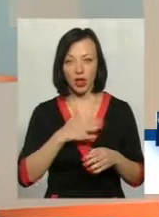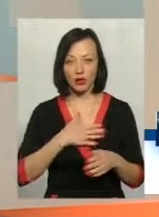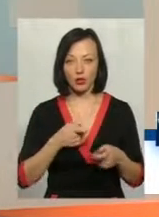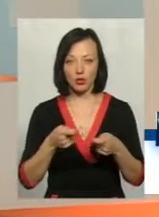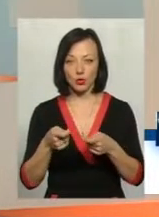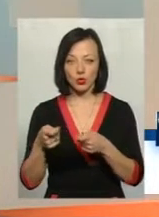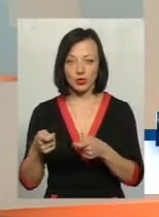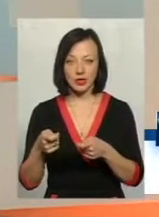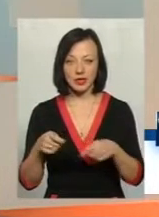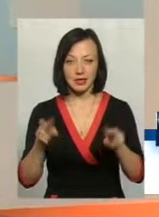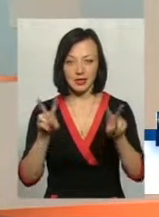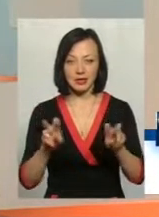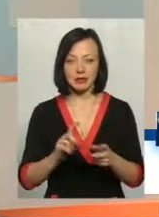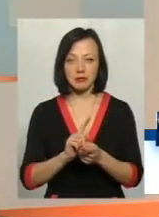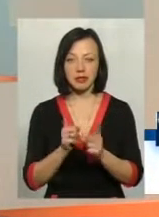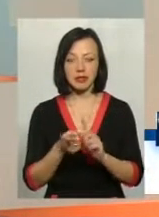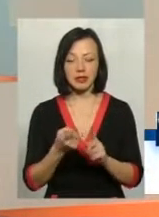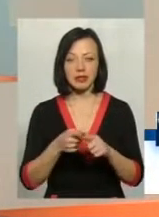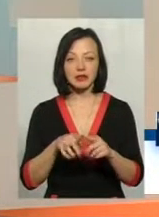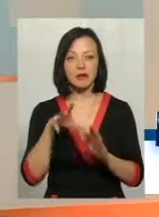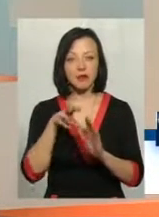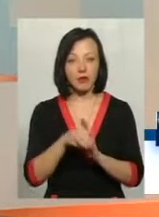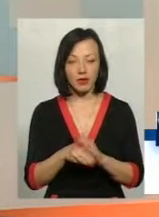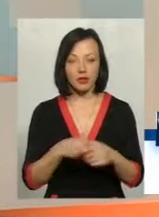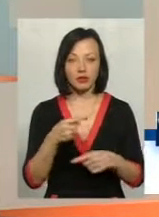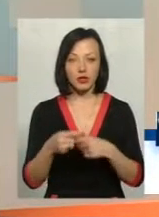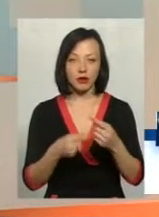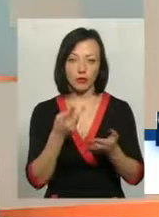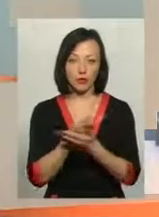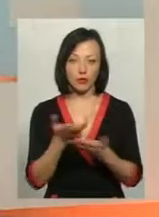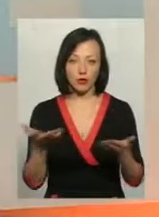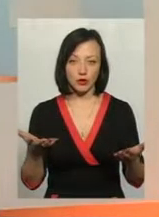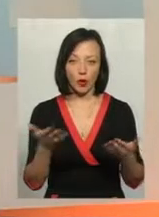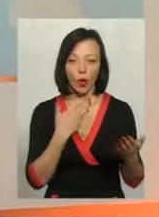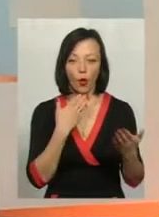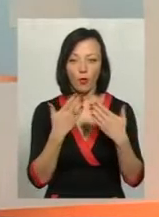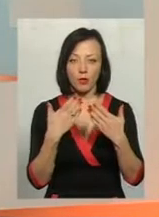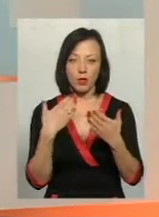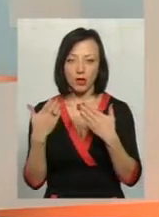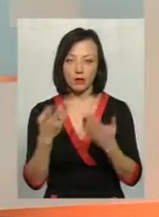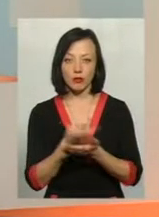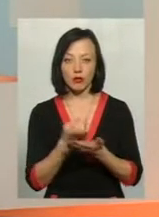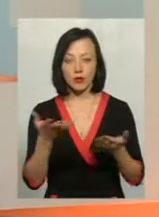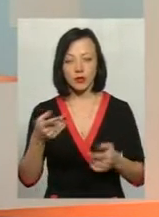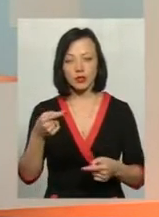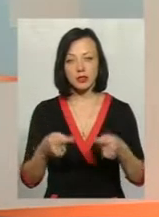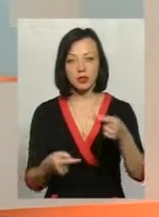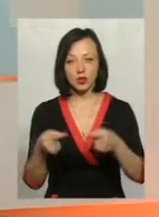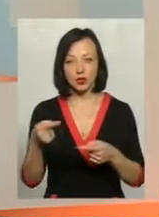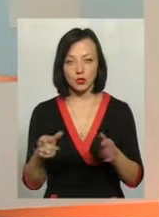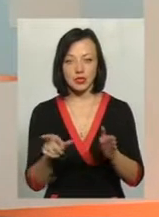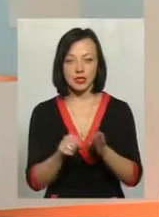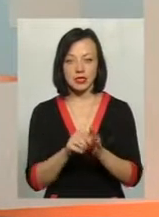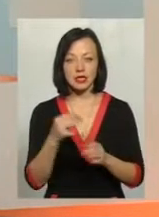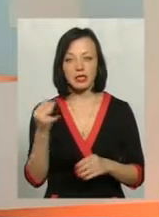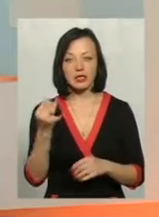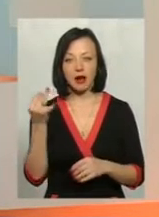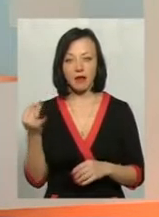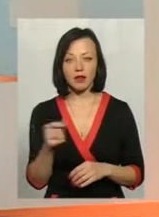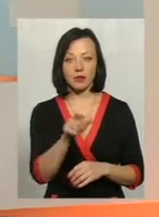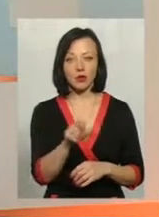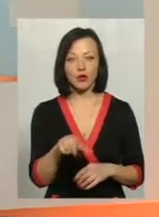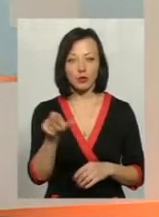власне, впровадити ті зміни через публічну комунікацію, через публічні дискусії з зацікавленими людьми